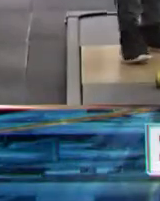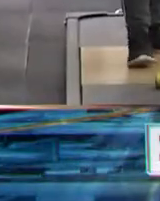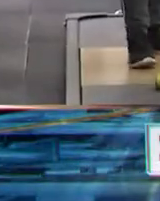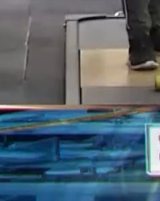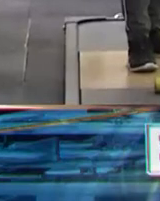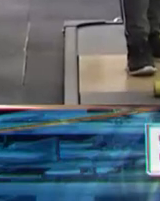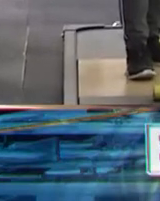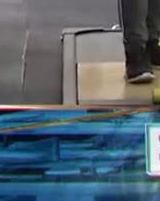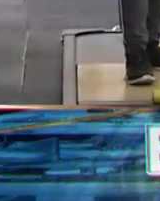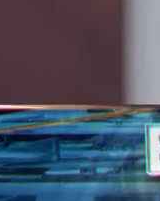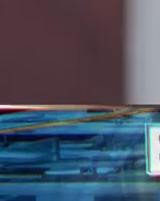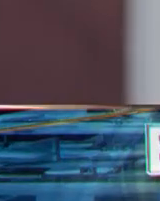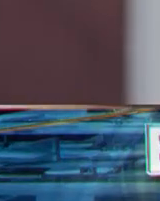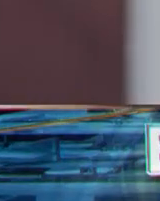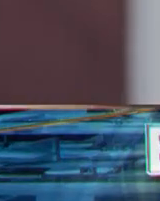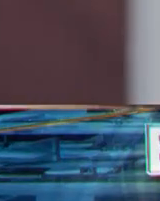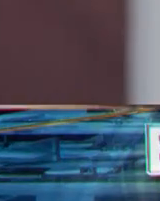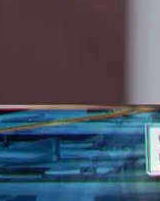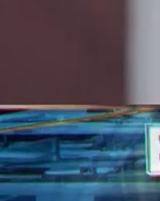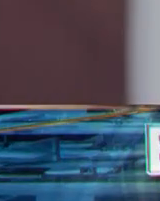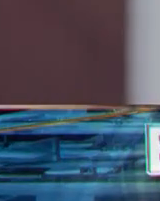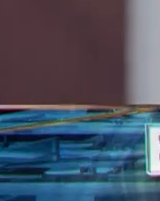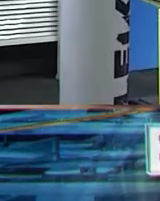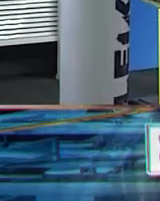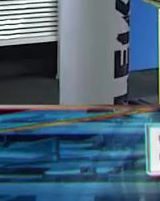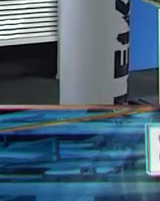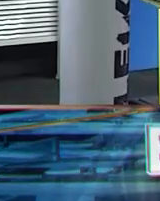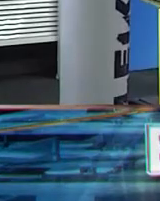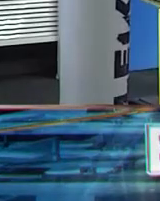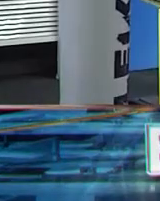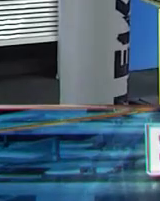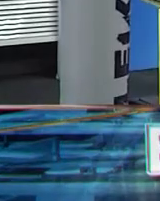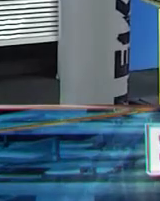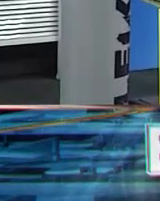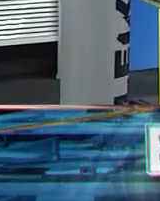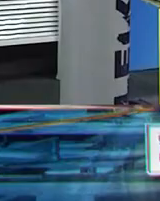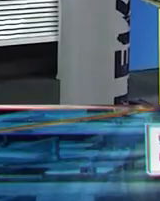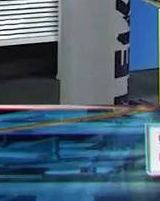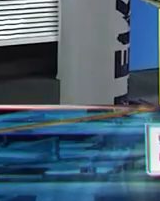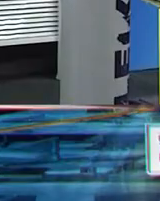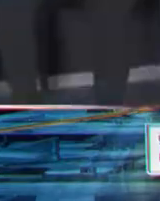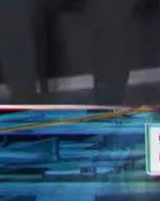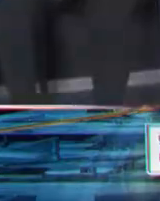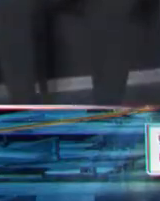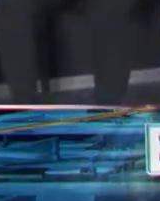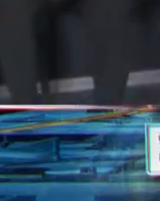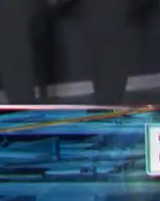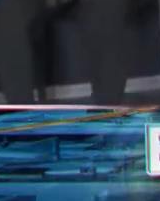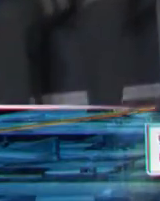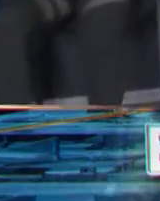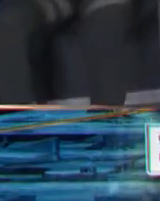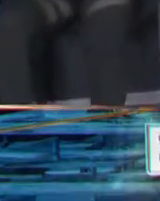Ауыр атлетикадан жастар жарады. Жуырда Қазақстан чемпионаты өтіп, өрендеріміз 30 медаль еншіледі. Оның оны